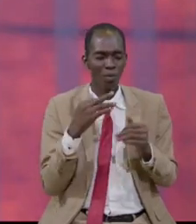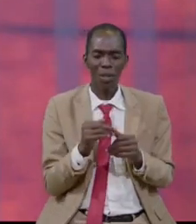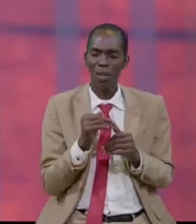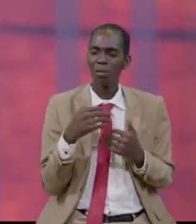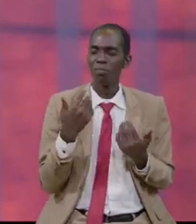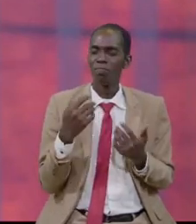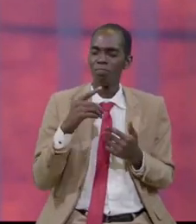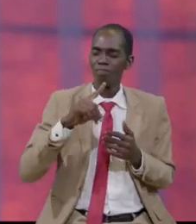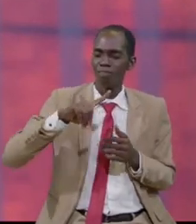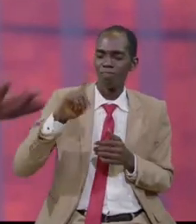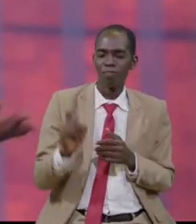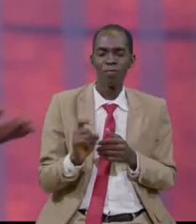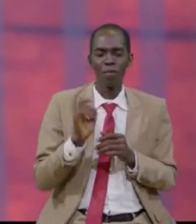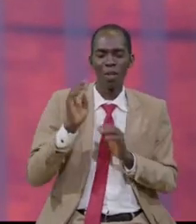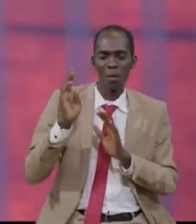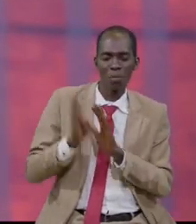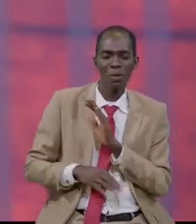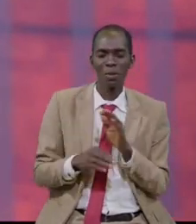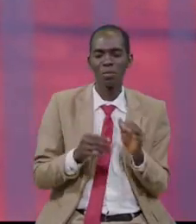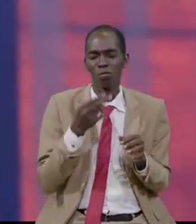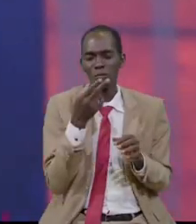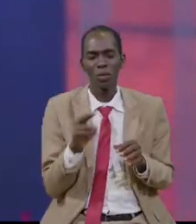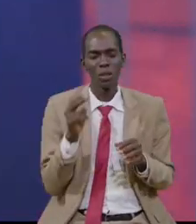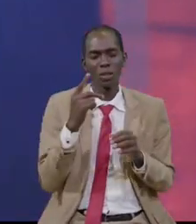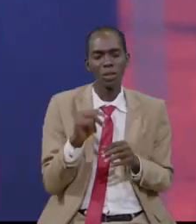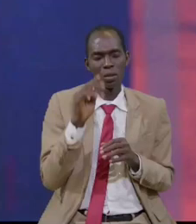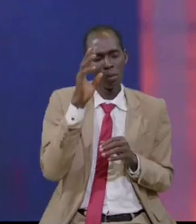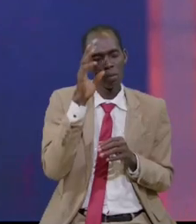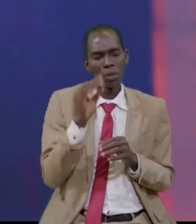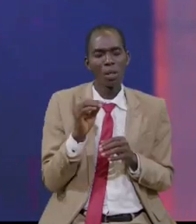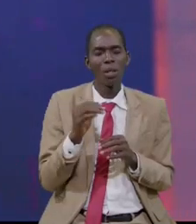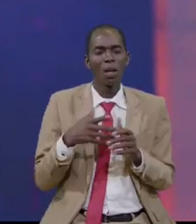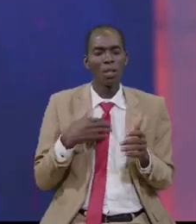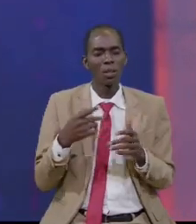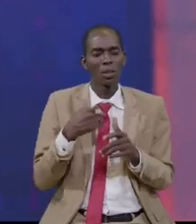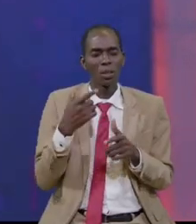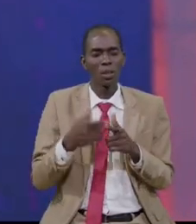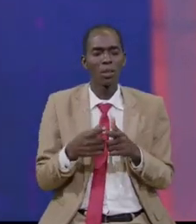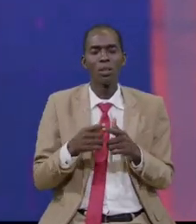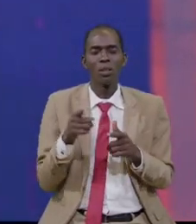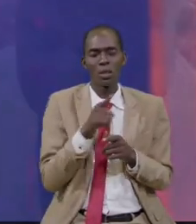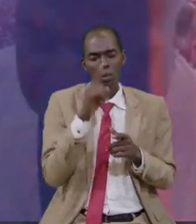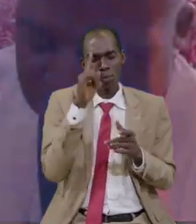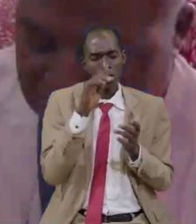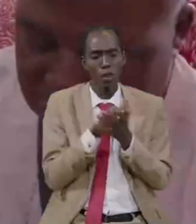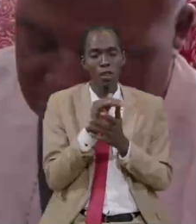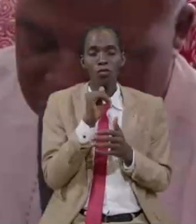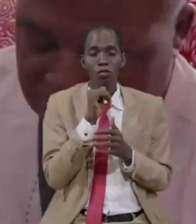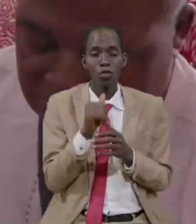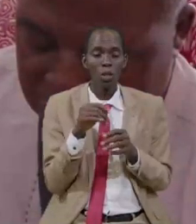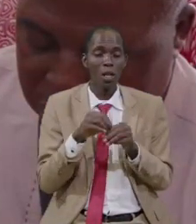manne. Ils n'ont plus respecté le donateur. Et ils n'ont plus cru. Verset